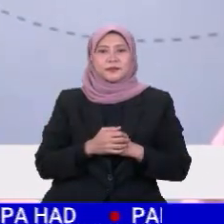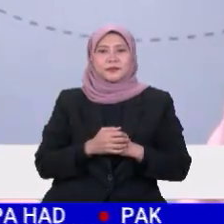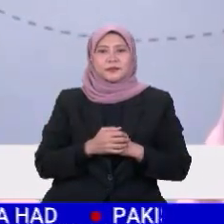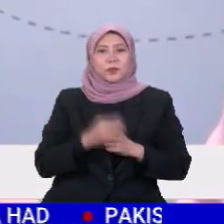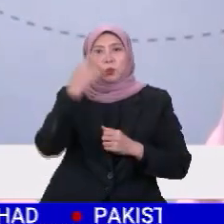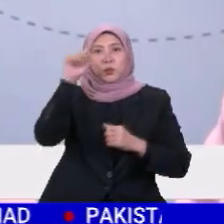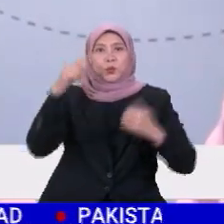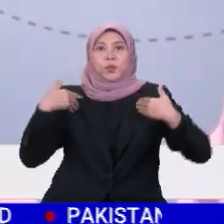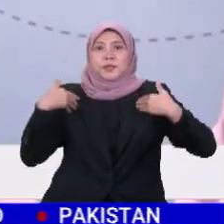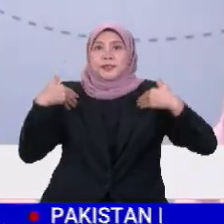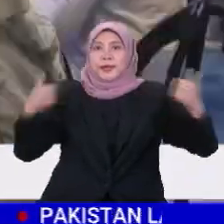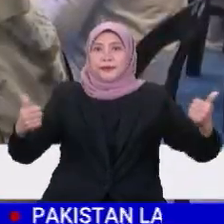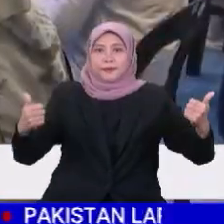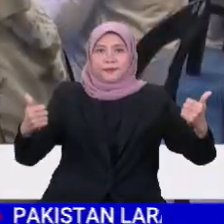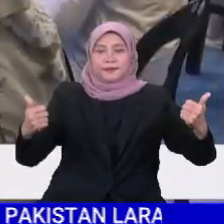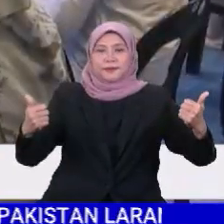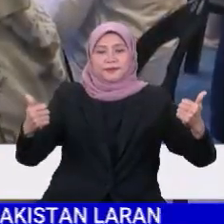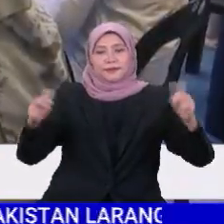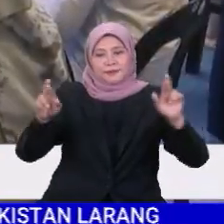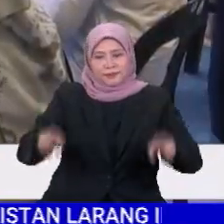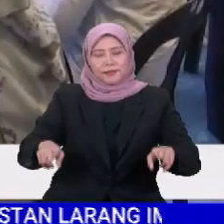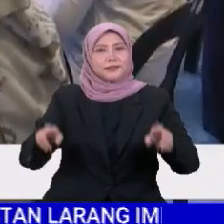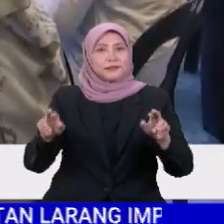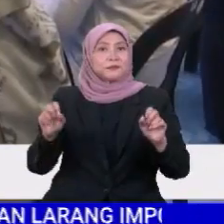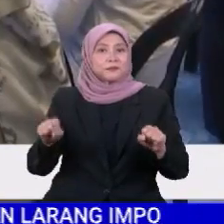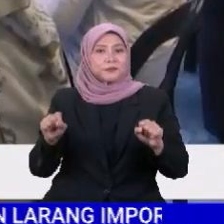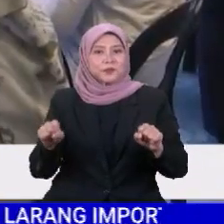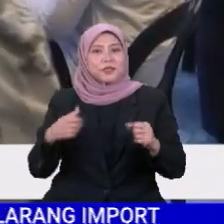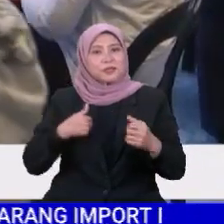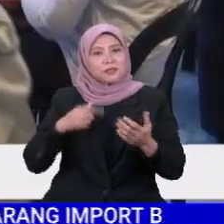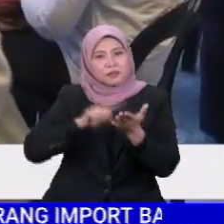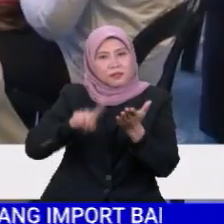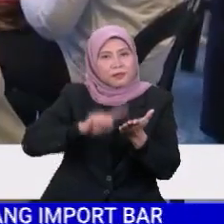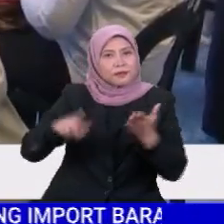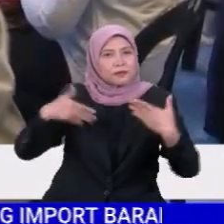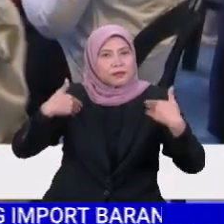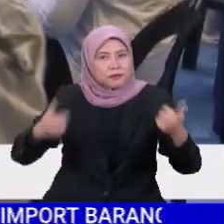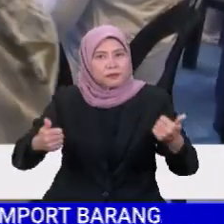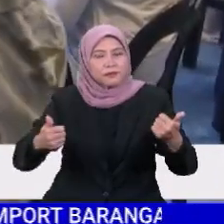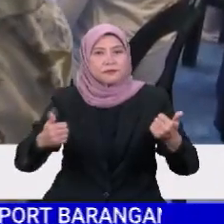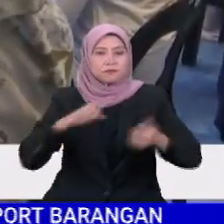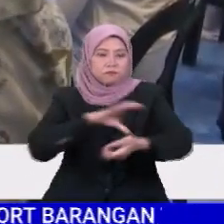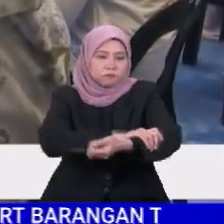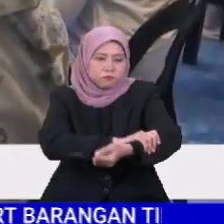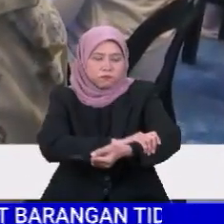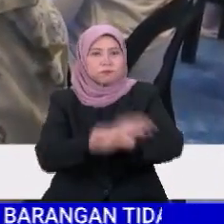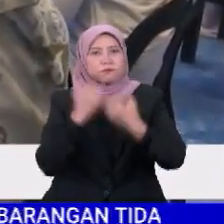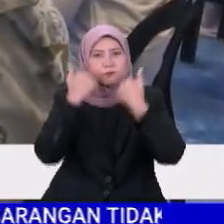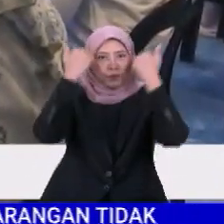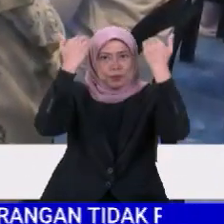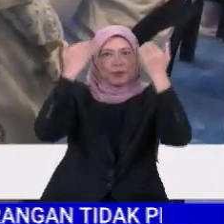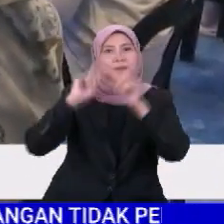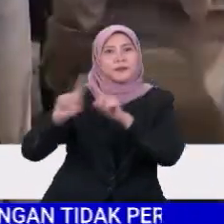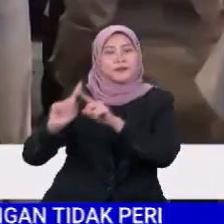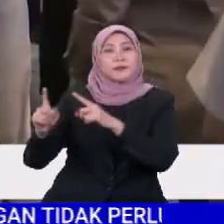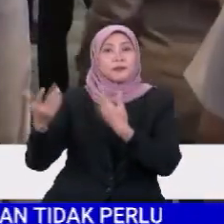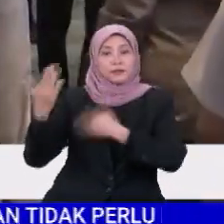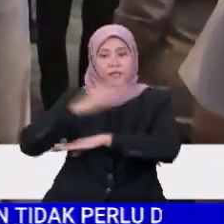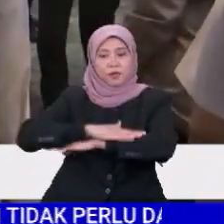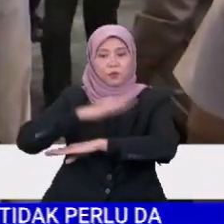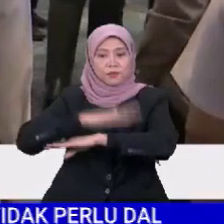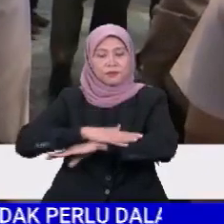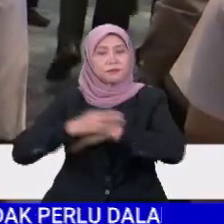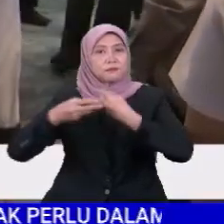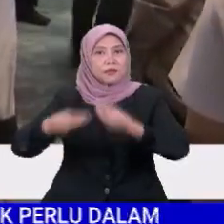untuk sihat rakyat ya, untuk memastikan boleh semak cek kesihatan dan juga kaunter-kaunter ya, kaunter-kaunter yang direct yang